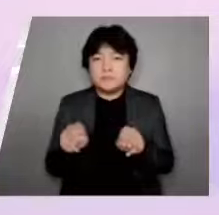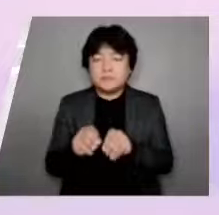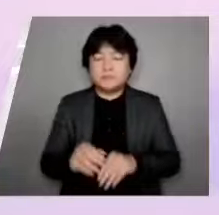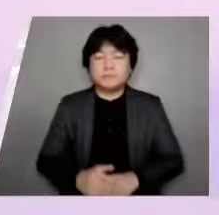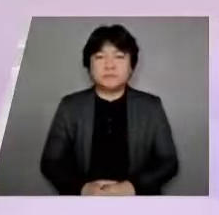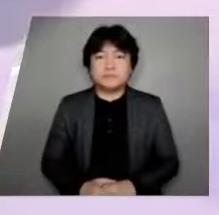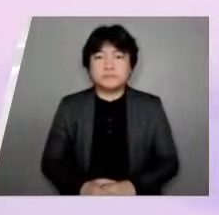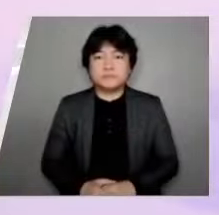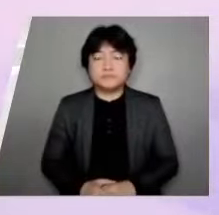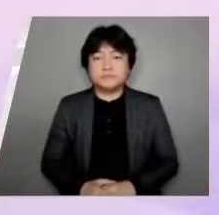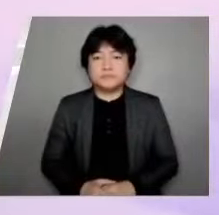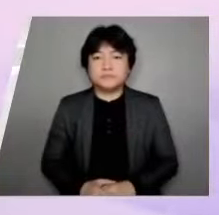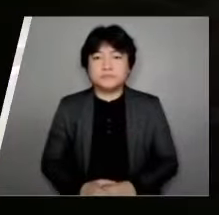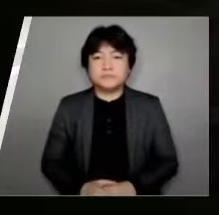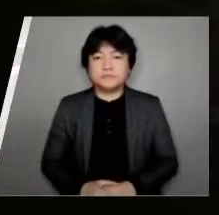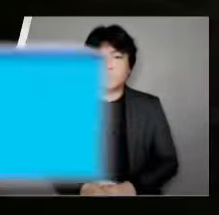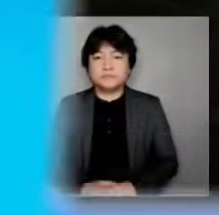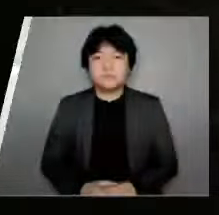Pinlac. Bea?